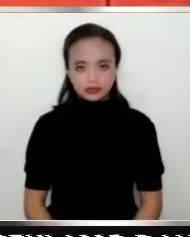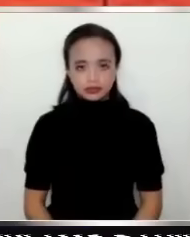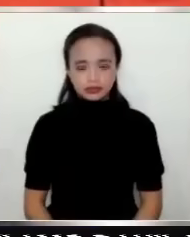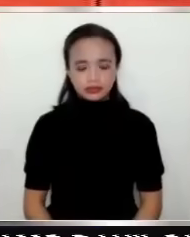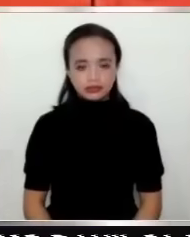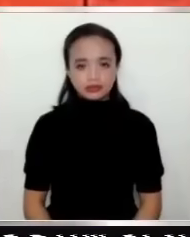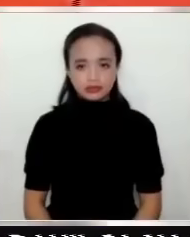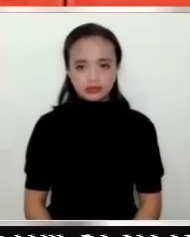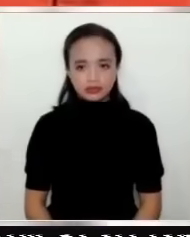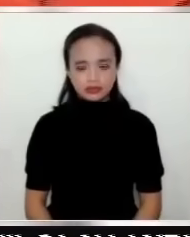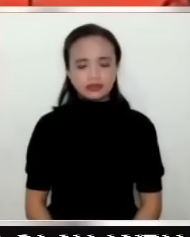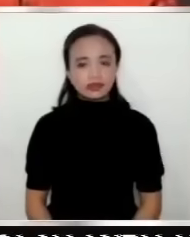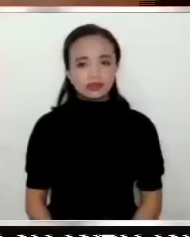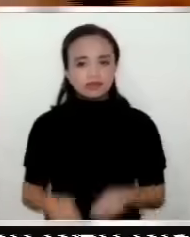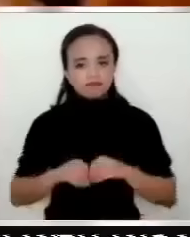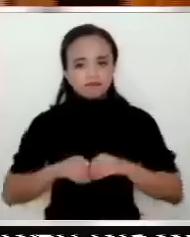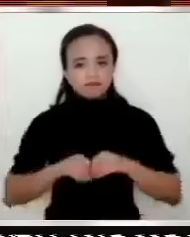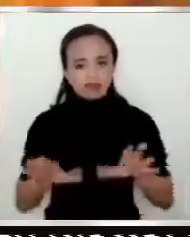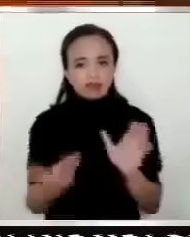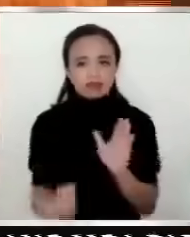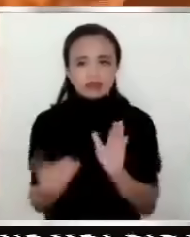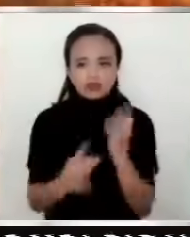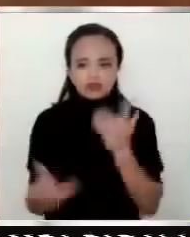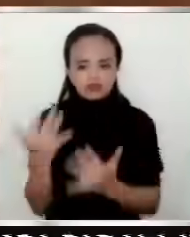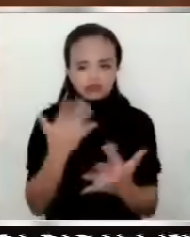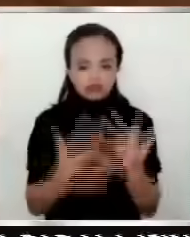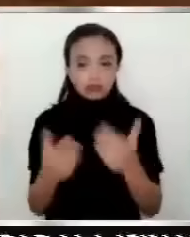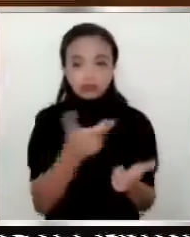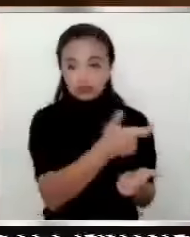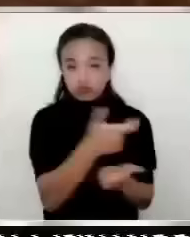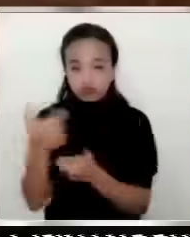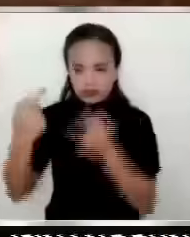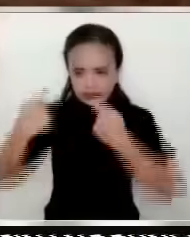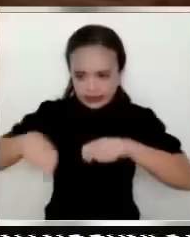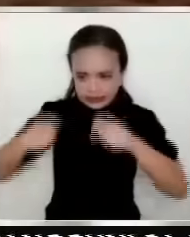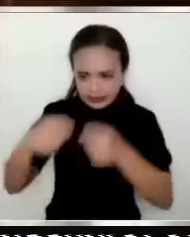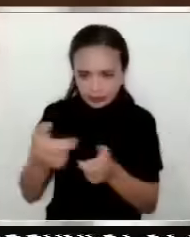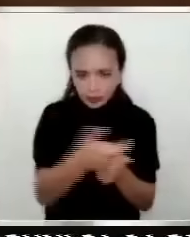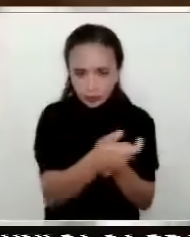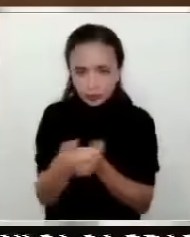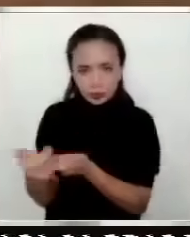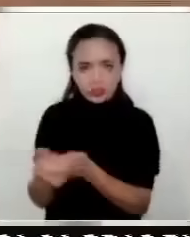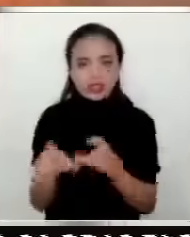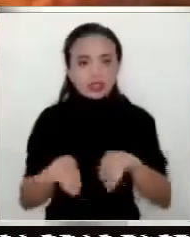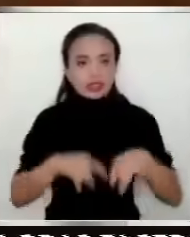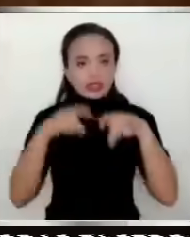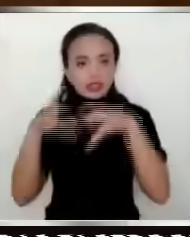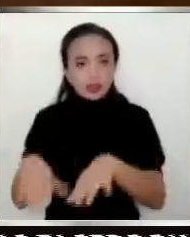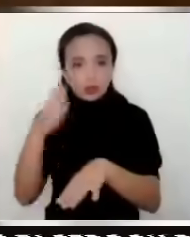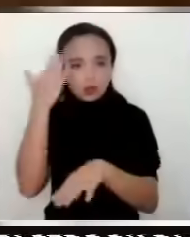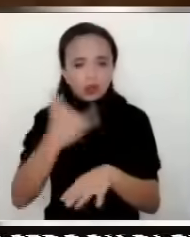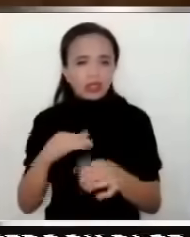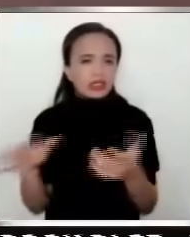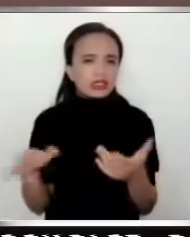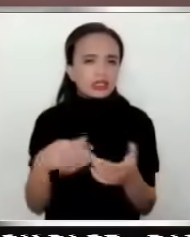Nagngangalit na po naman ang sinubukang apulahin ng mga bumbero sa ilang bahagi ng Australia dahil sa mapaminsalang